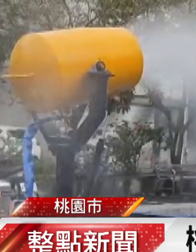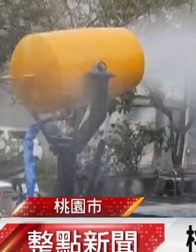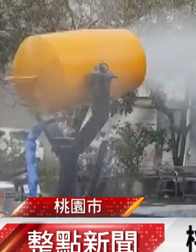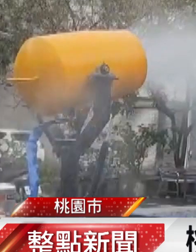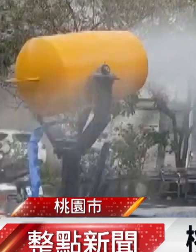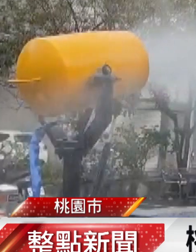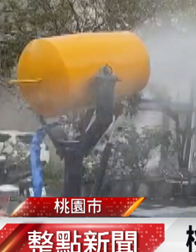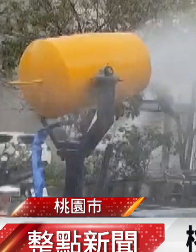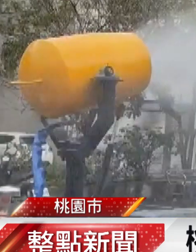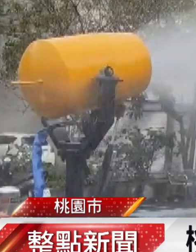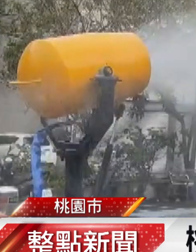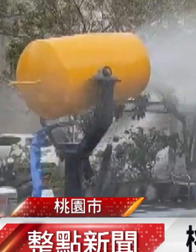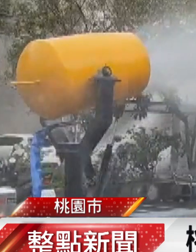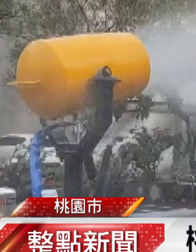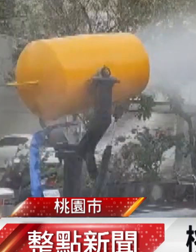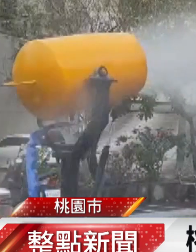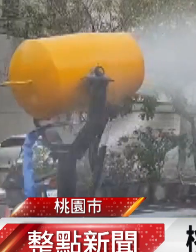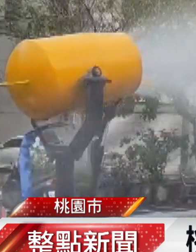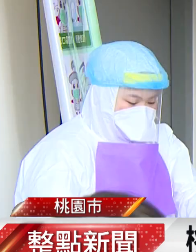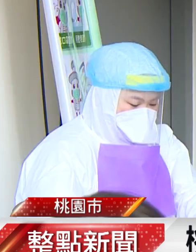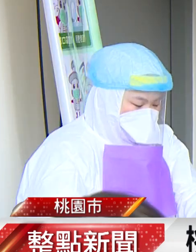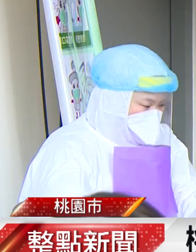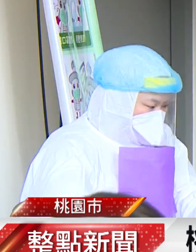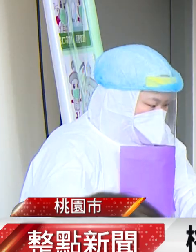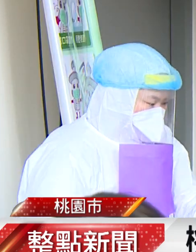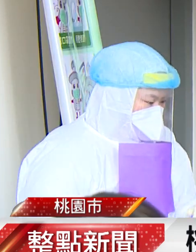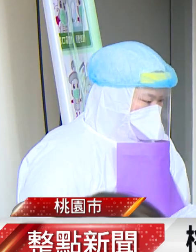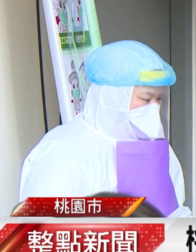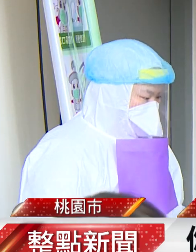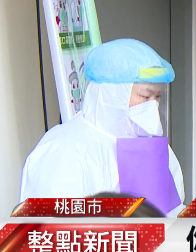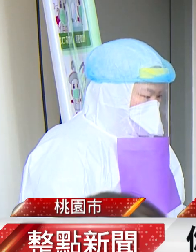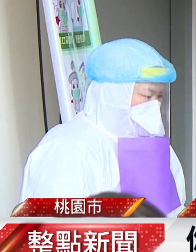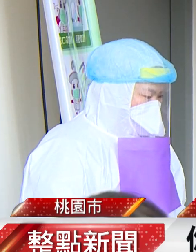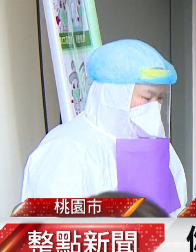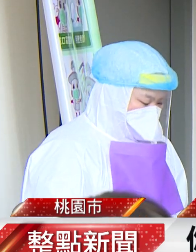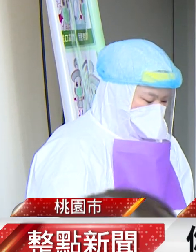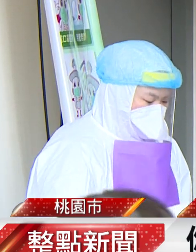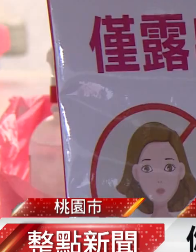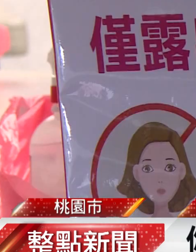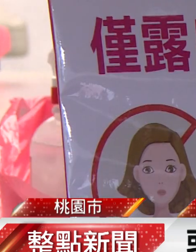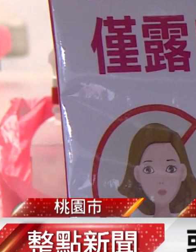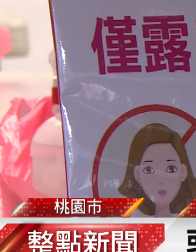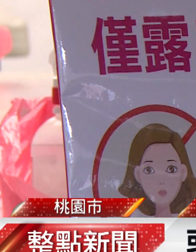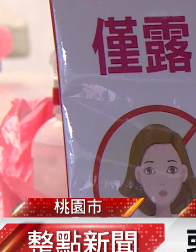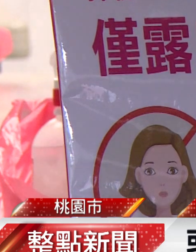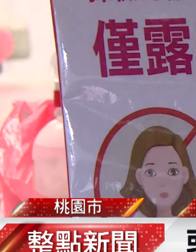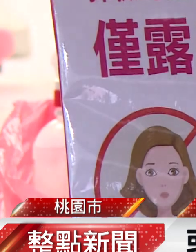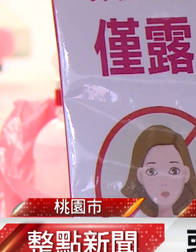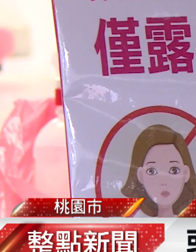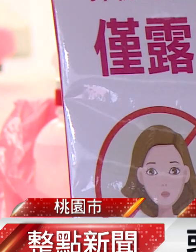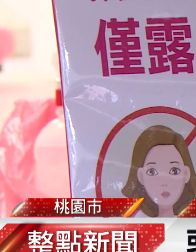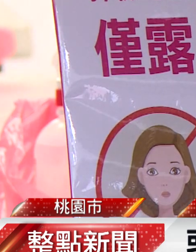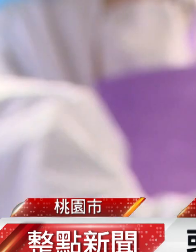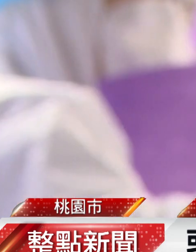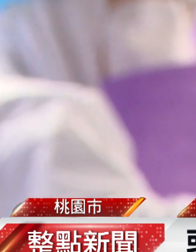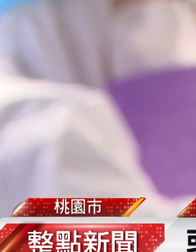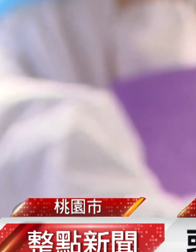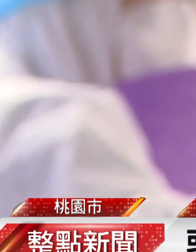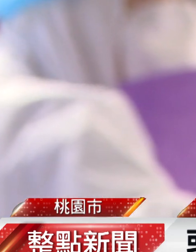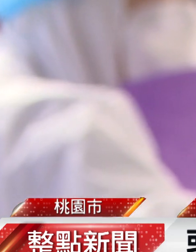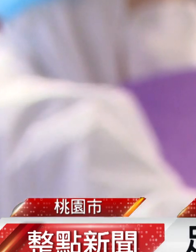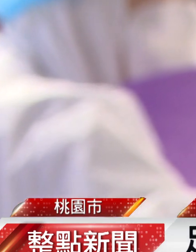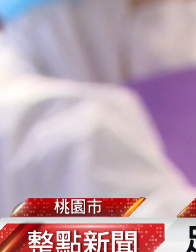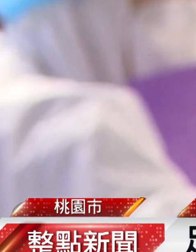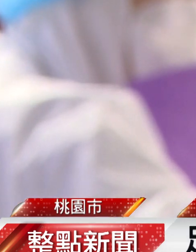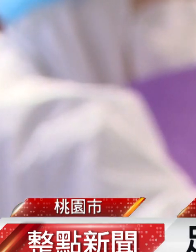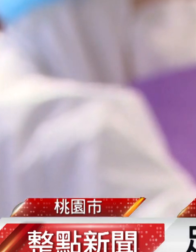遍布百货公司、渔港，甚至早餐店。 如果是在中立凭证区，或者是说有跟我们前述几天公